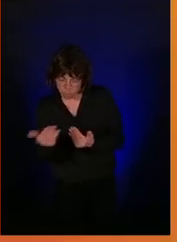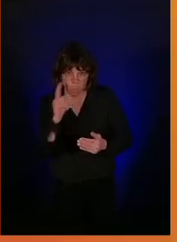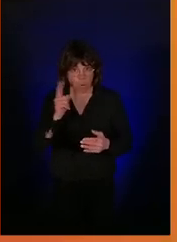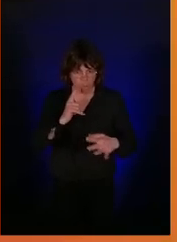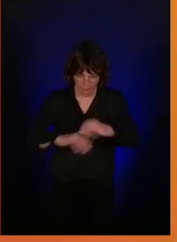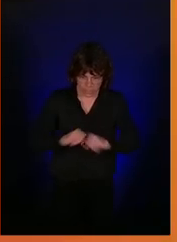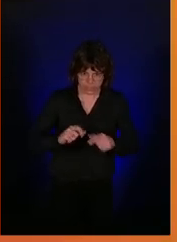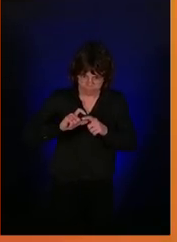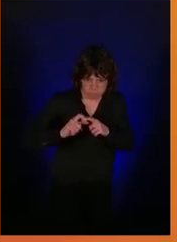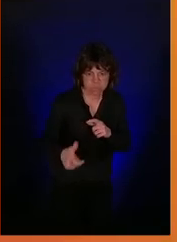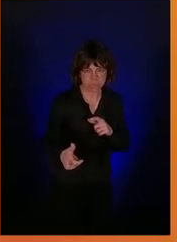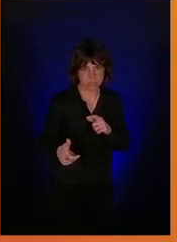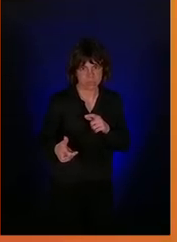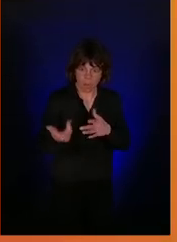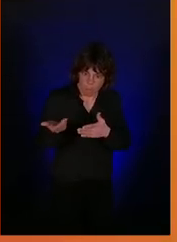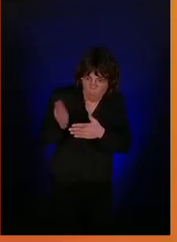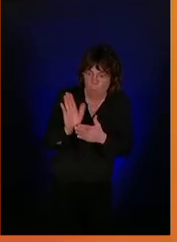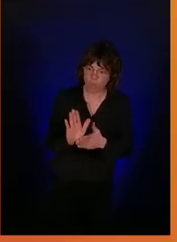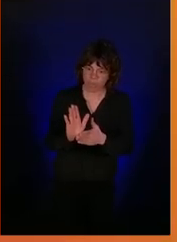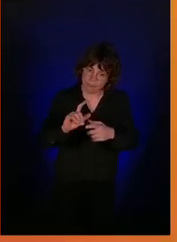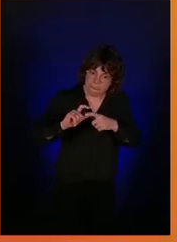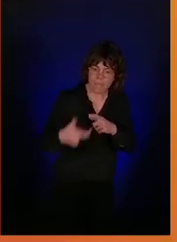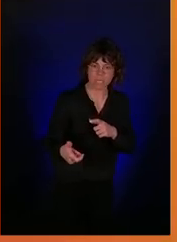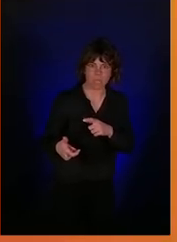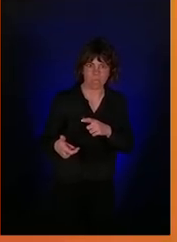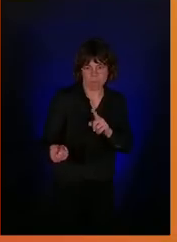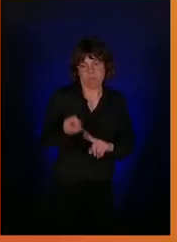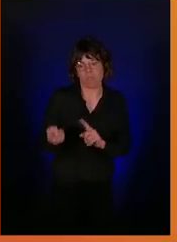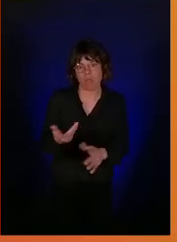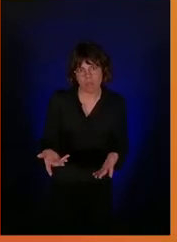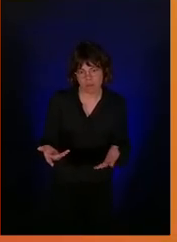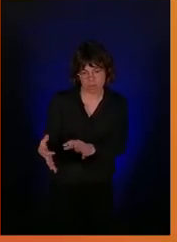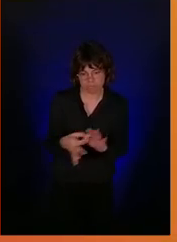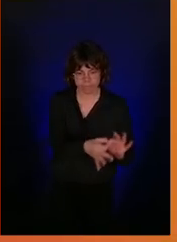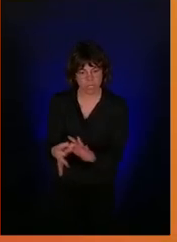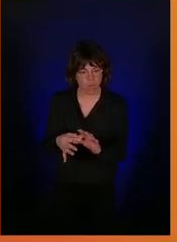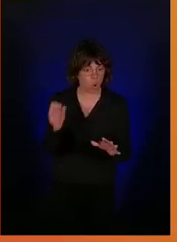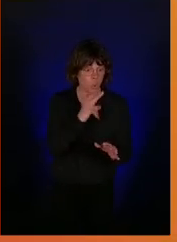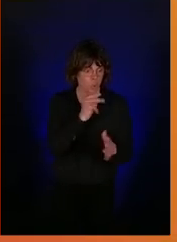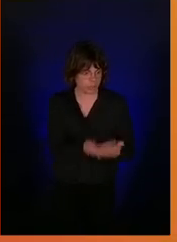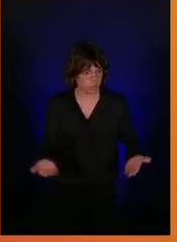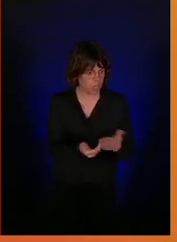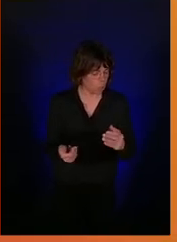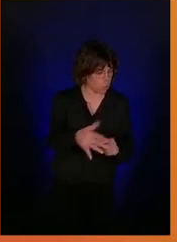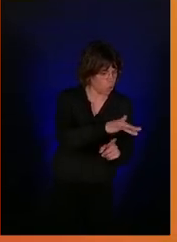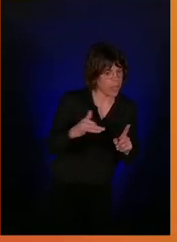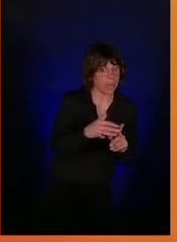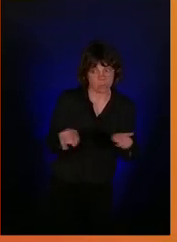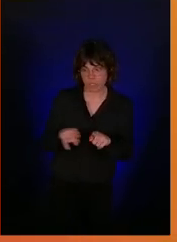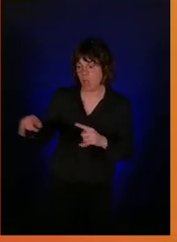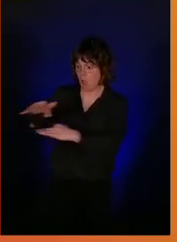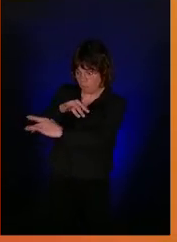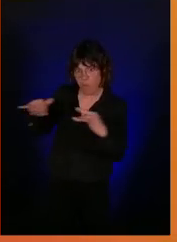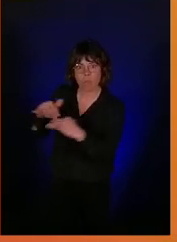agir et montrer l'impact et le lien indissociable qu'il y a entre l'urgence sociale et l'urgence